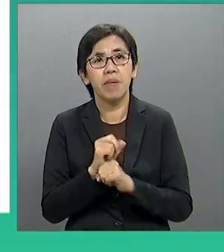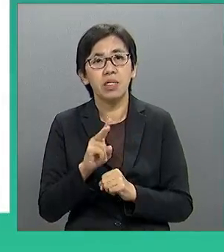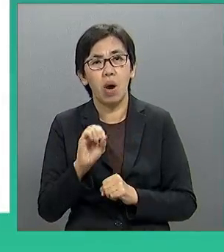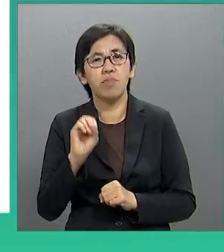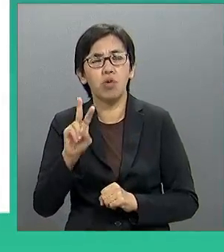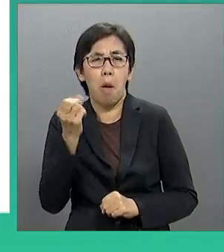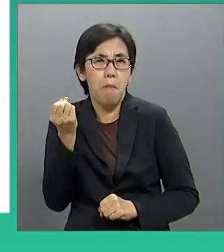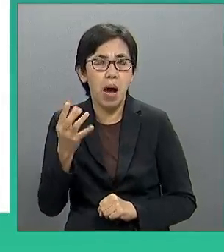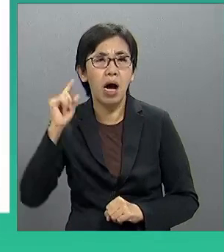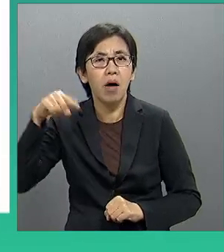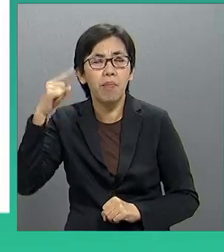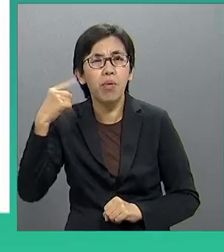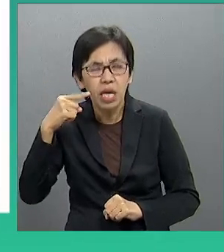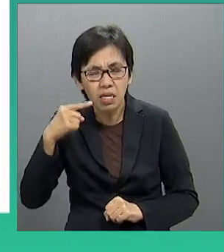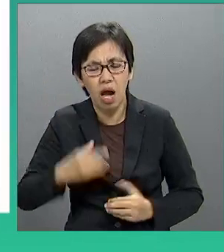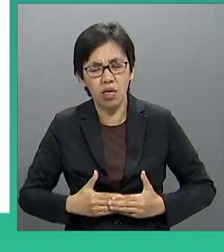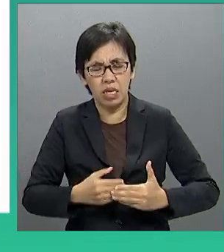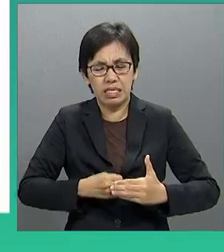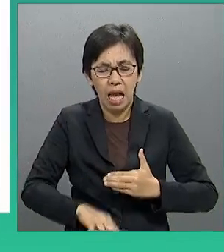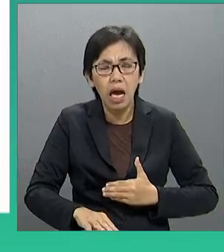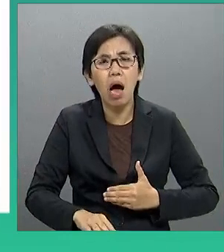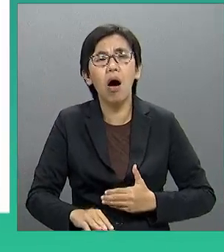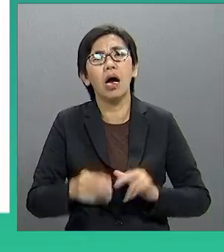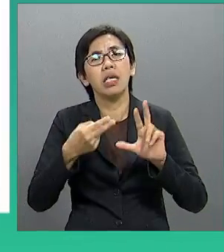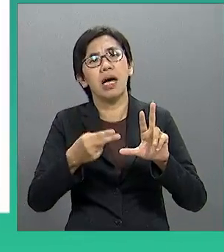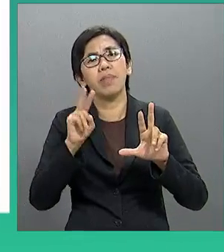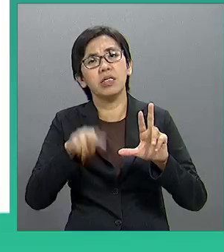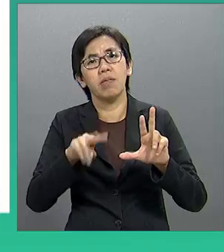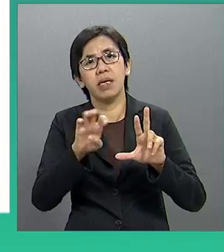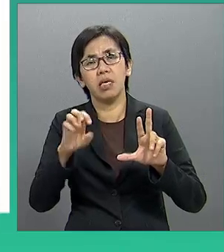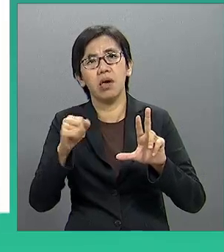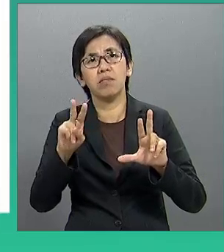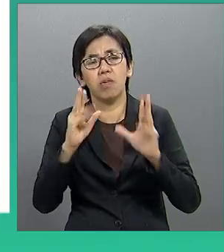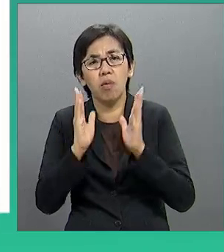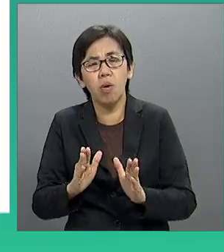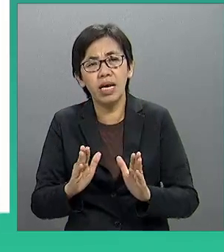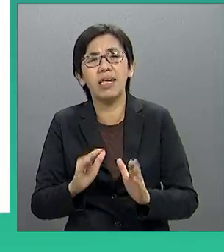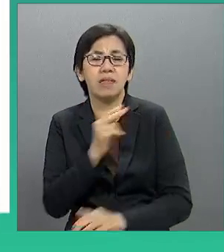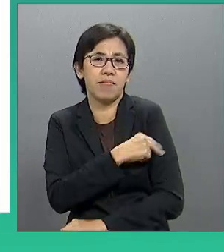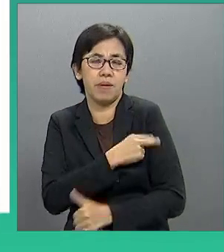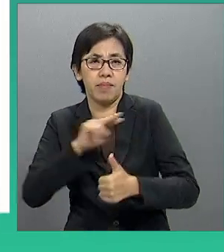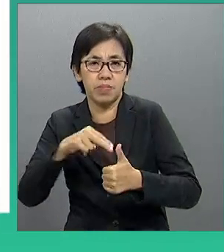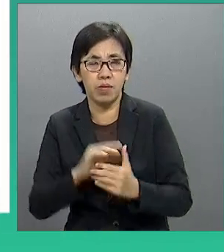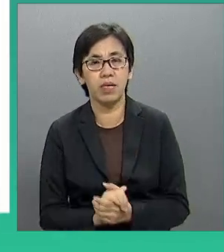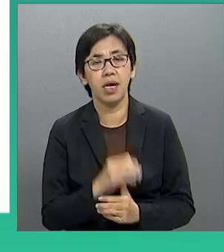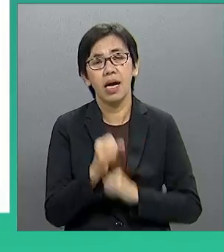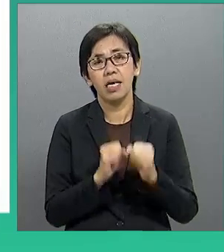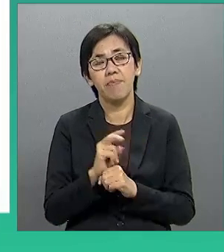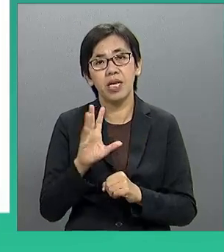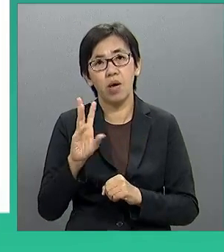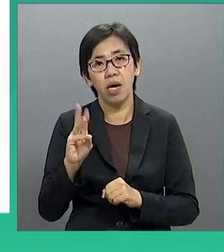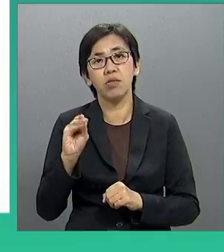ผู้หญิงบาดเจ็บจากการทำแท้งกว่า32400 12รายและเมื่อปี 2562ที่ผ่านมา